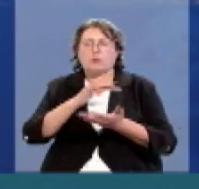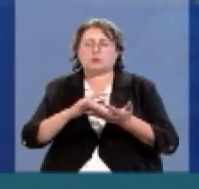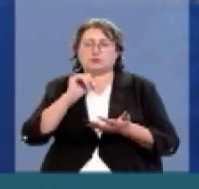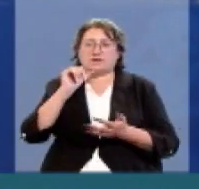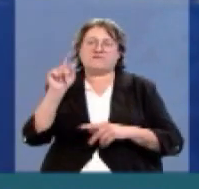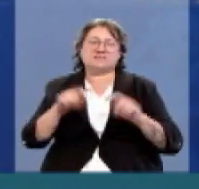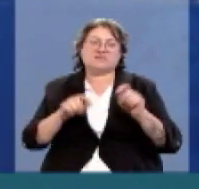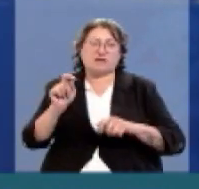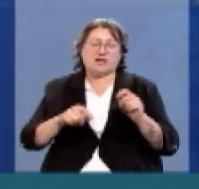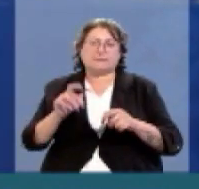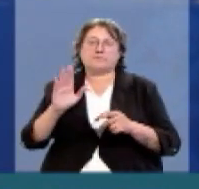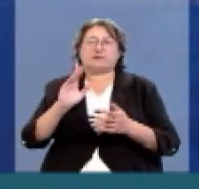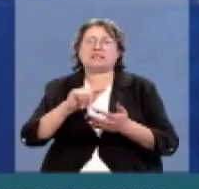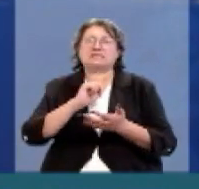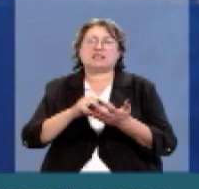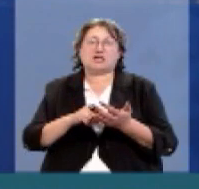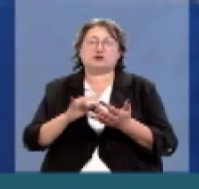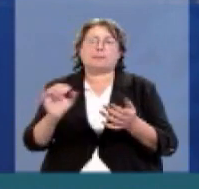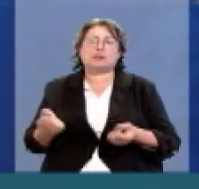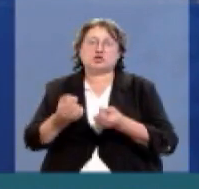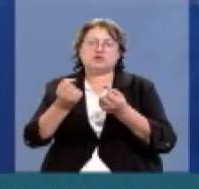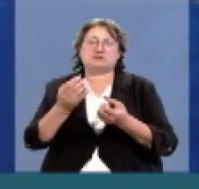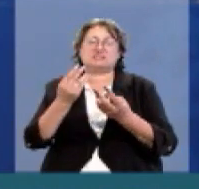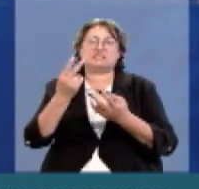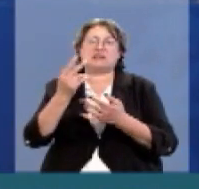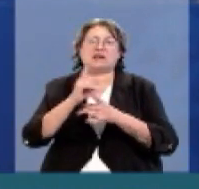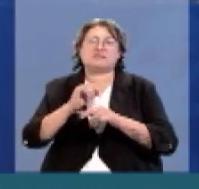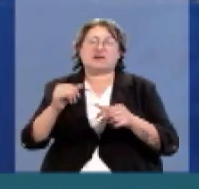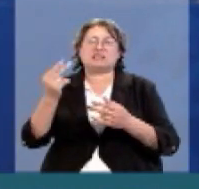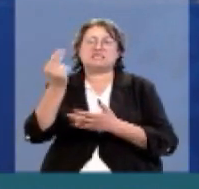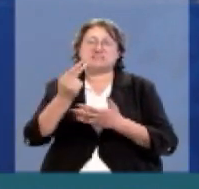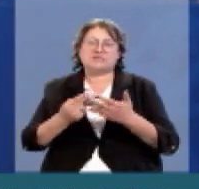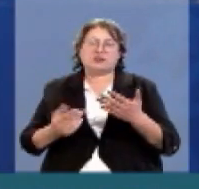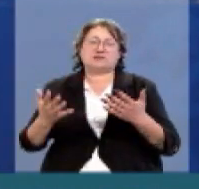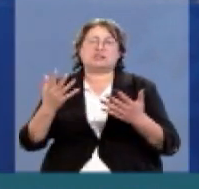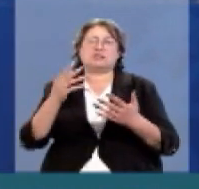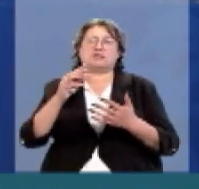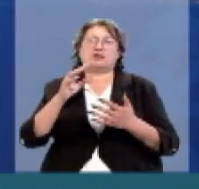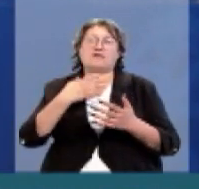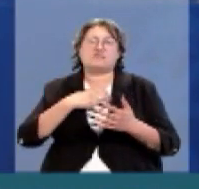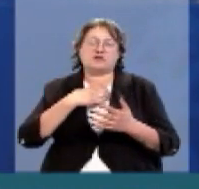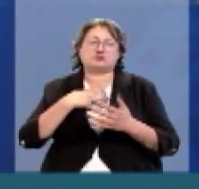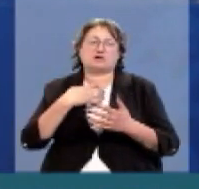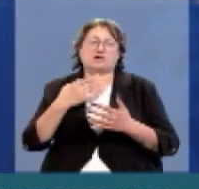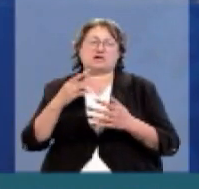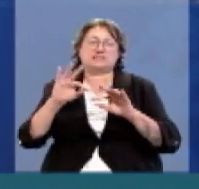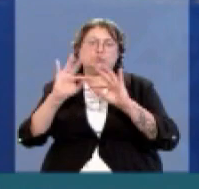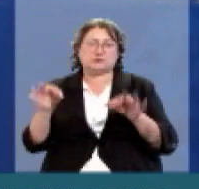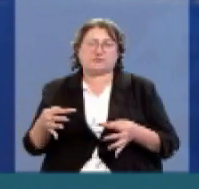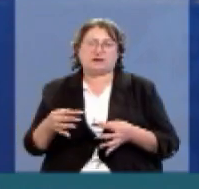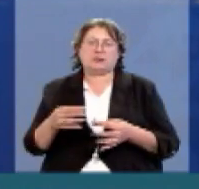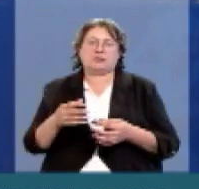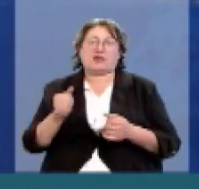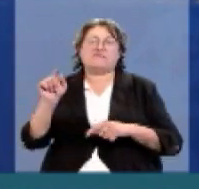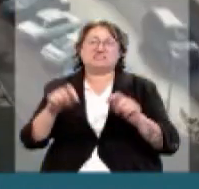мәдени дәстүрлерді сақтауға ықпал береді деп үміттенеміз. Қаламыздың 144 жылдық мерекесімен барша